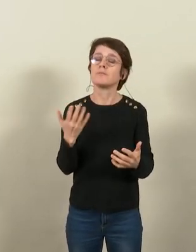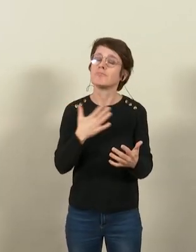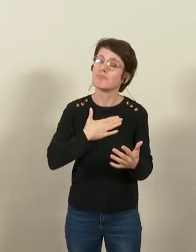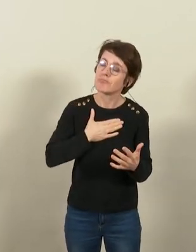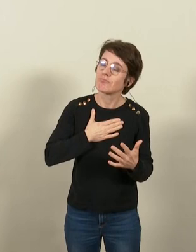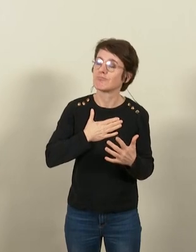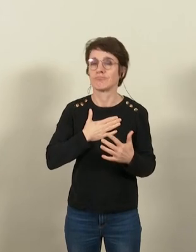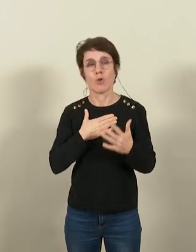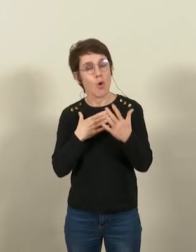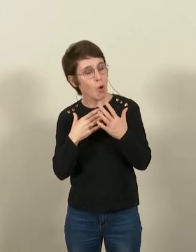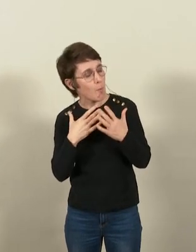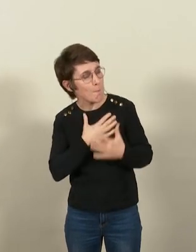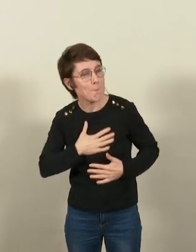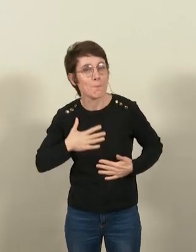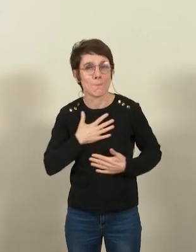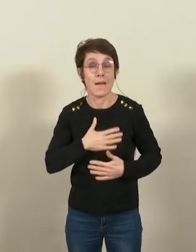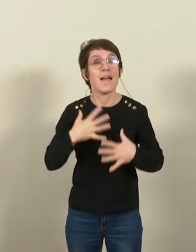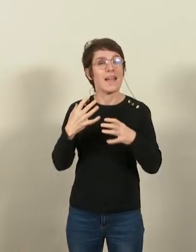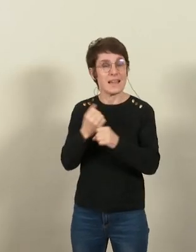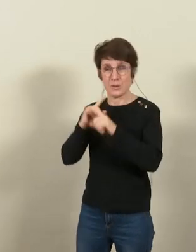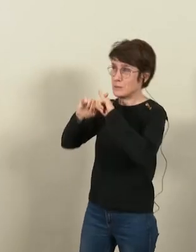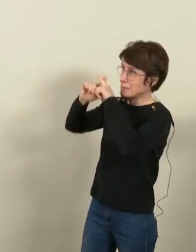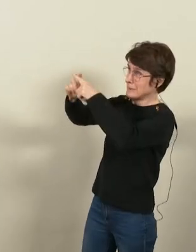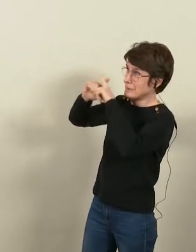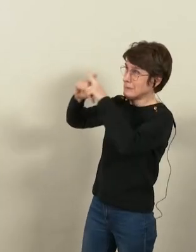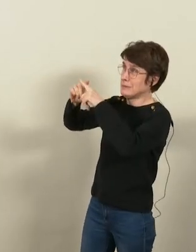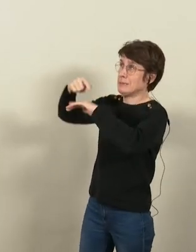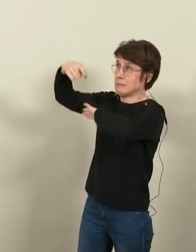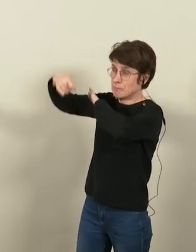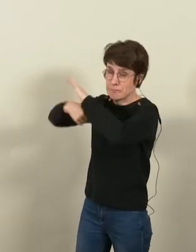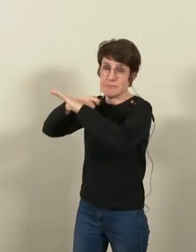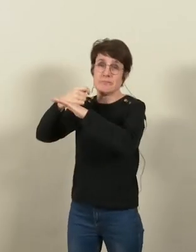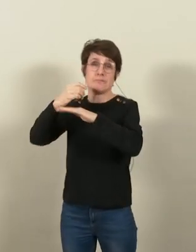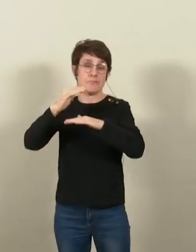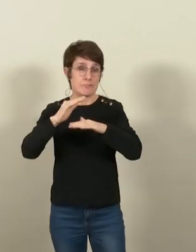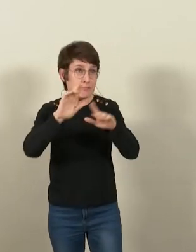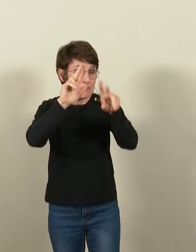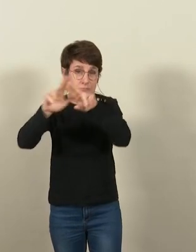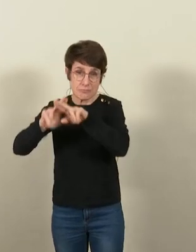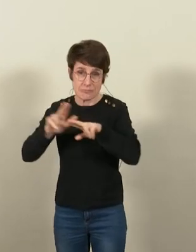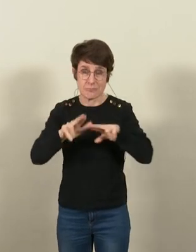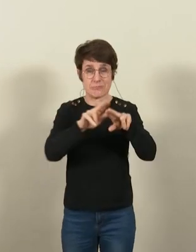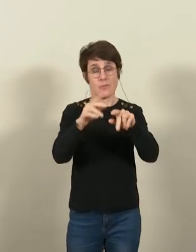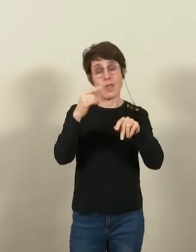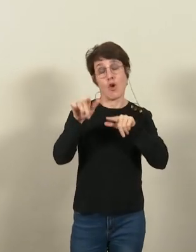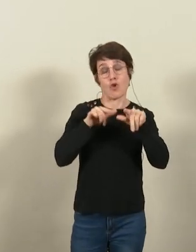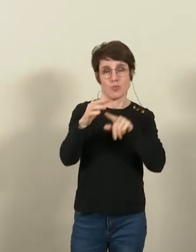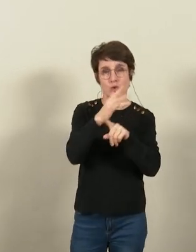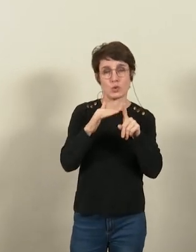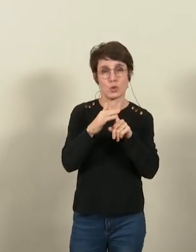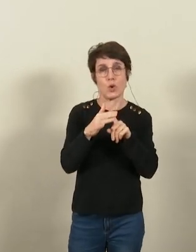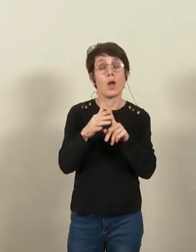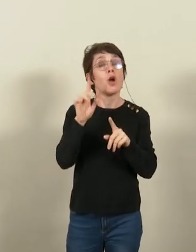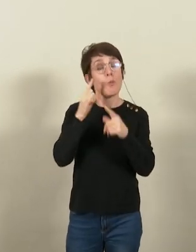à négocier des dérogations euh pour la construction de la reconstruction de logements sociaux puisque je rappelle que depuis le comité